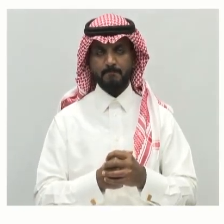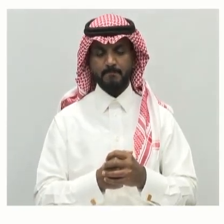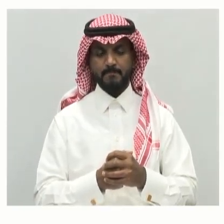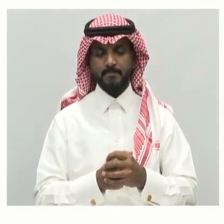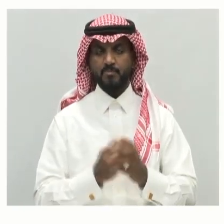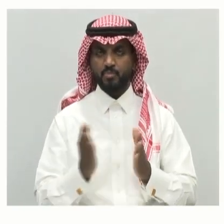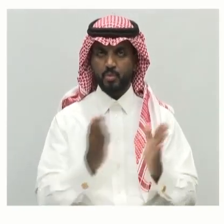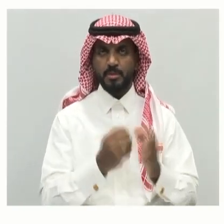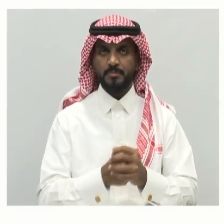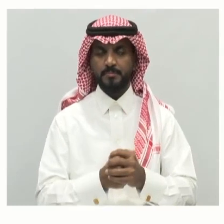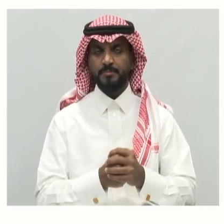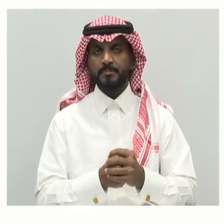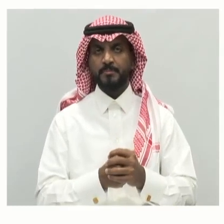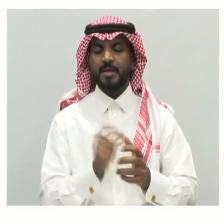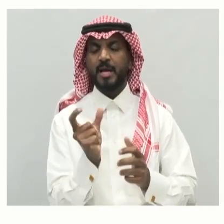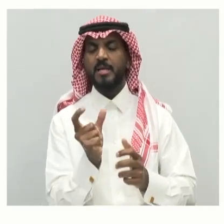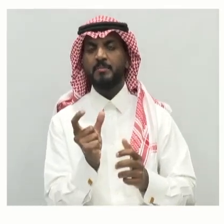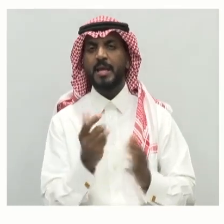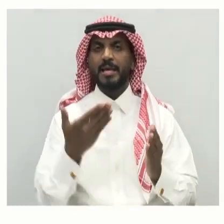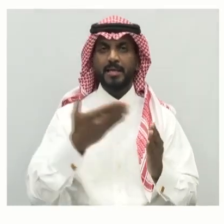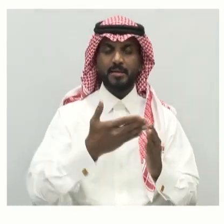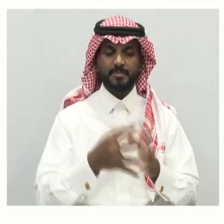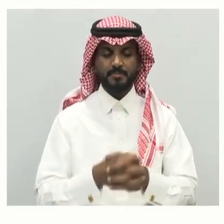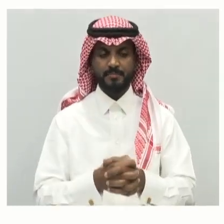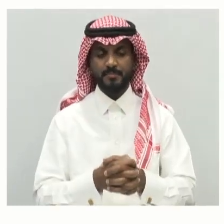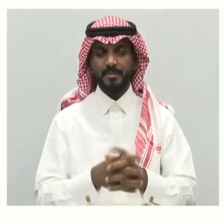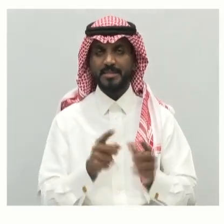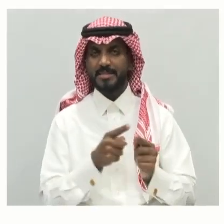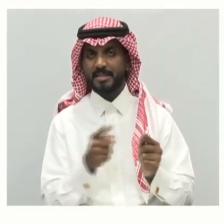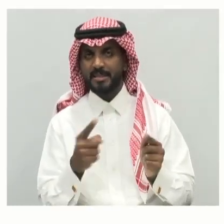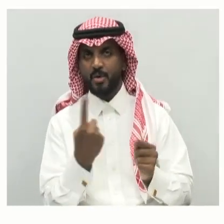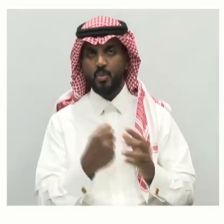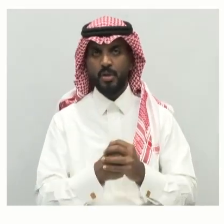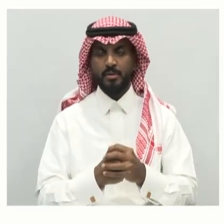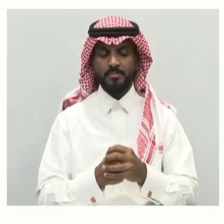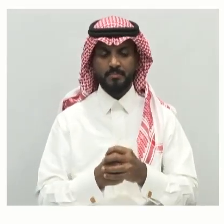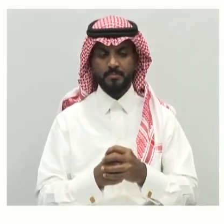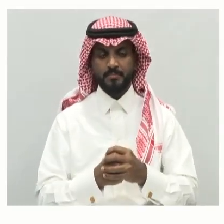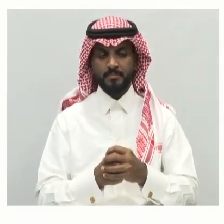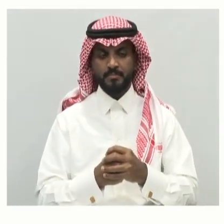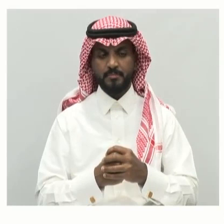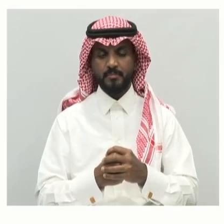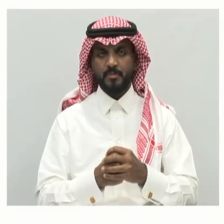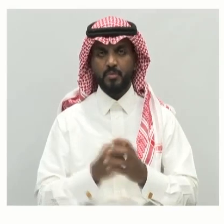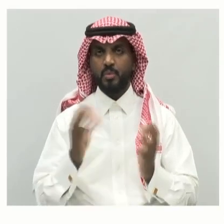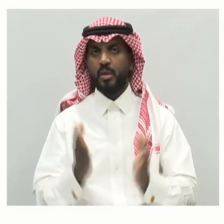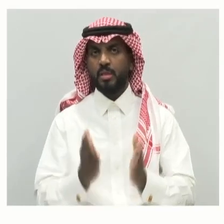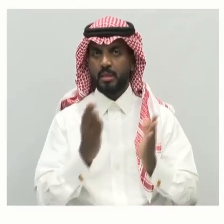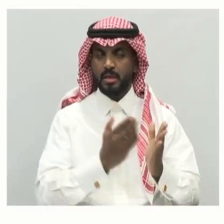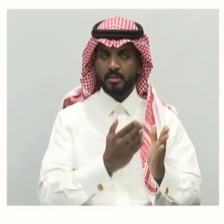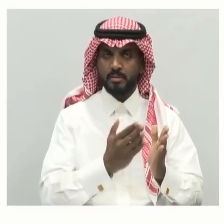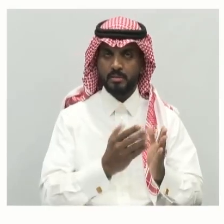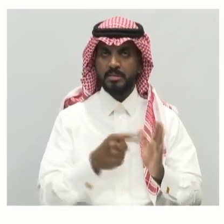نكمل الكلمه الكلمه الاخيره في السطر الاول ثم ننتقل الى السطر الثاني